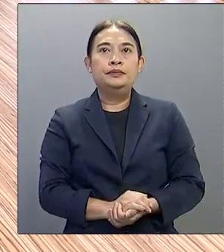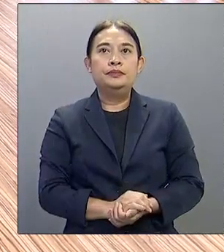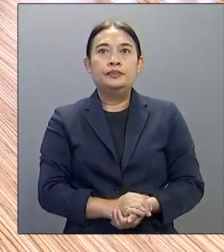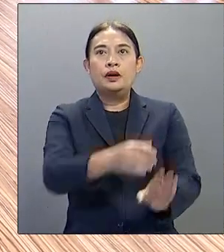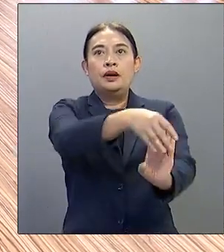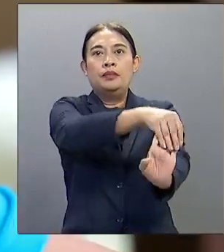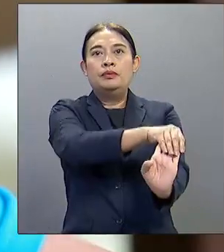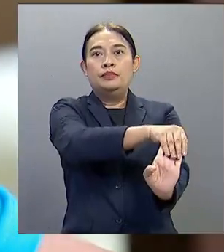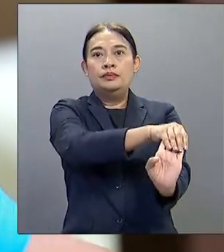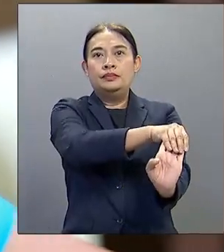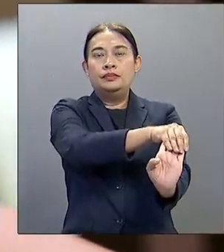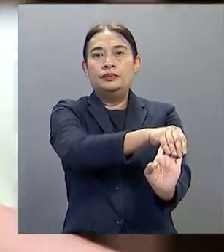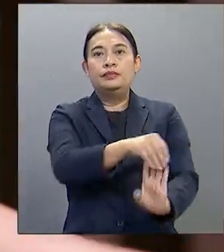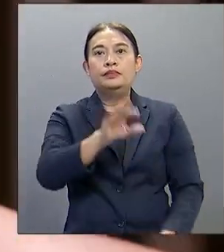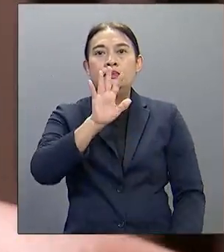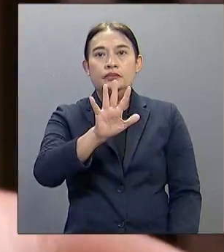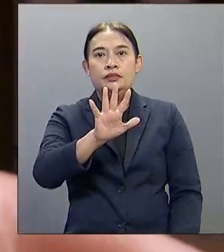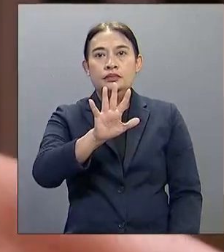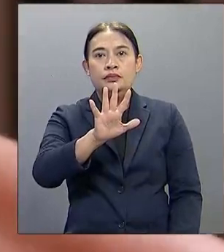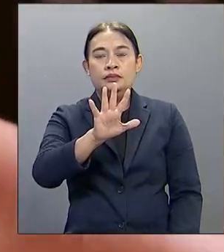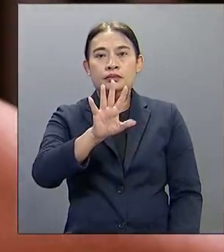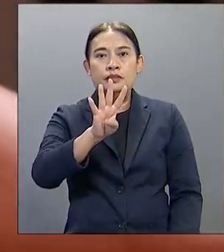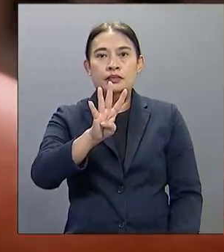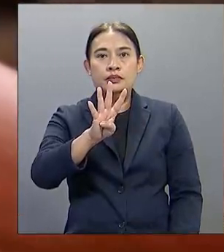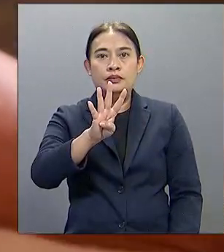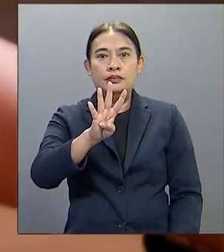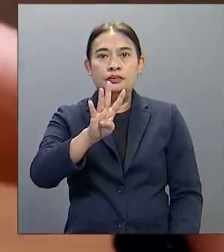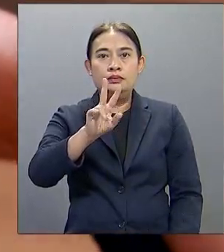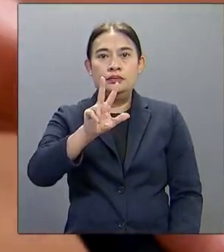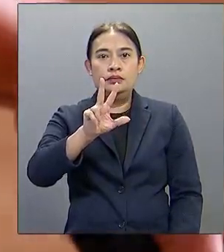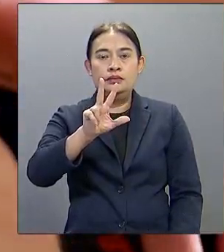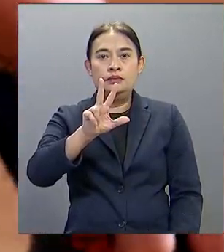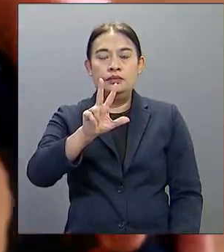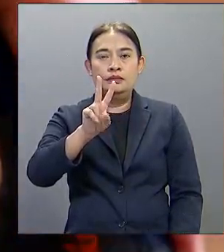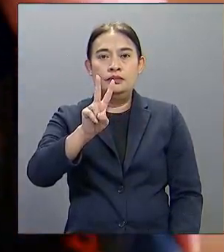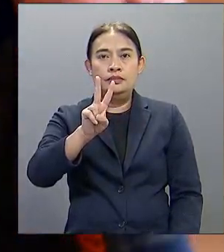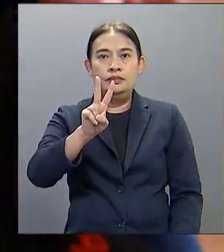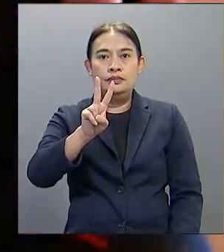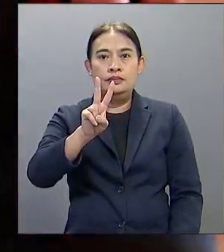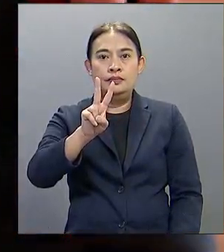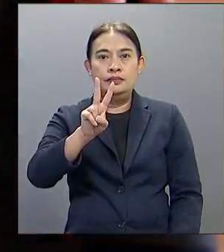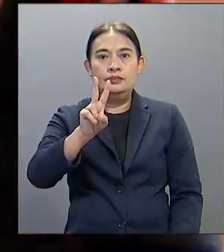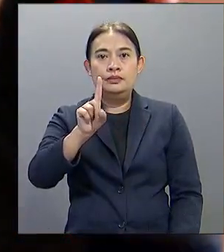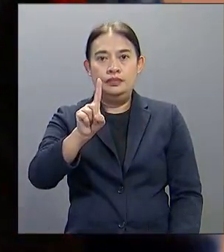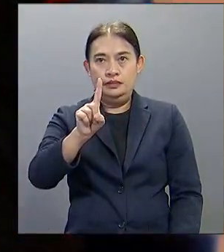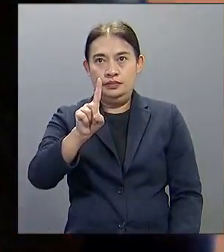งเท้าเรา5 4 3 2